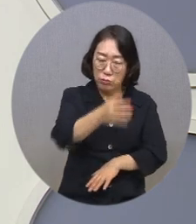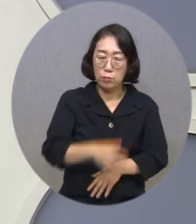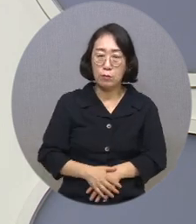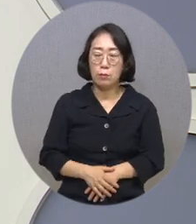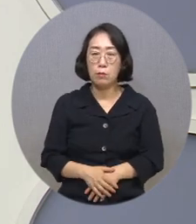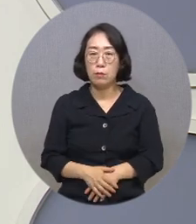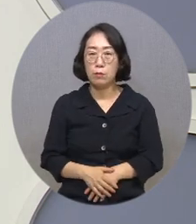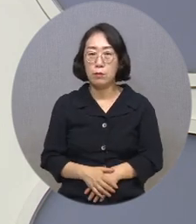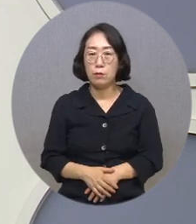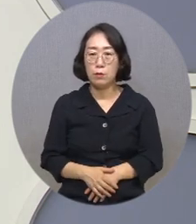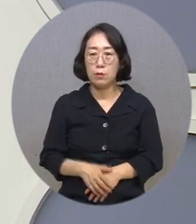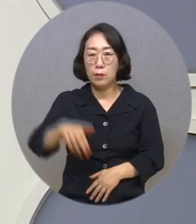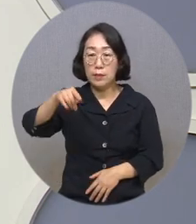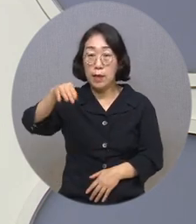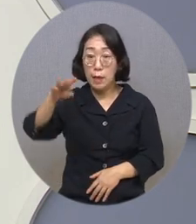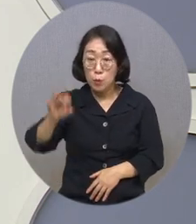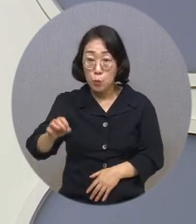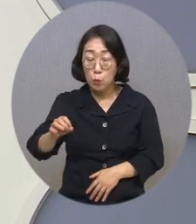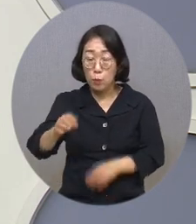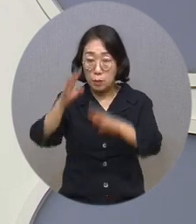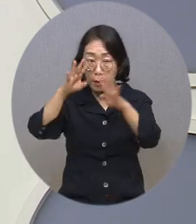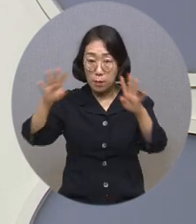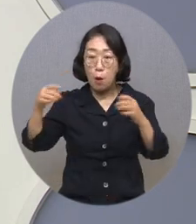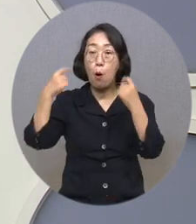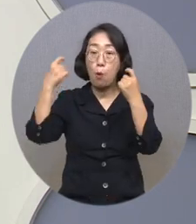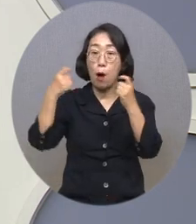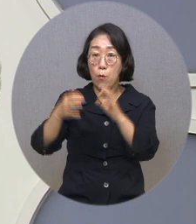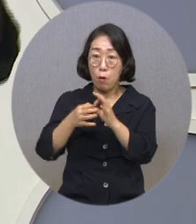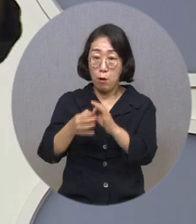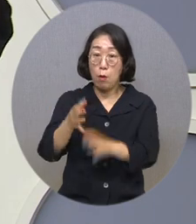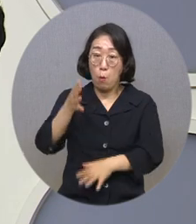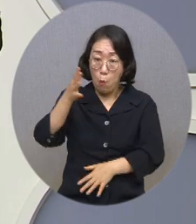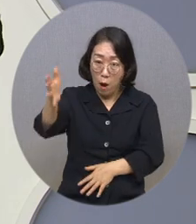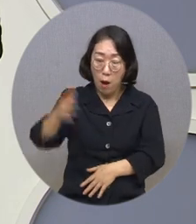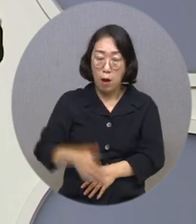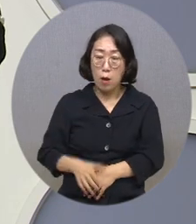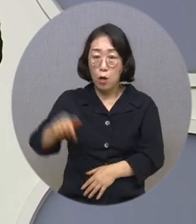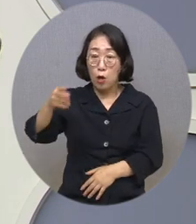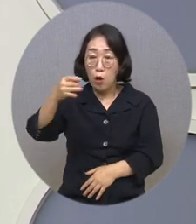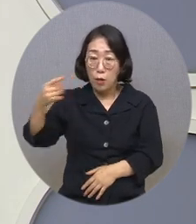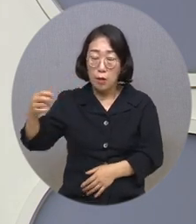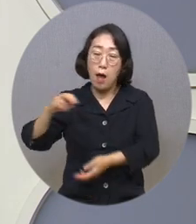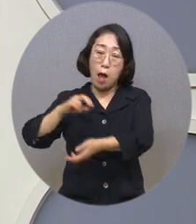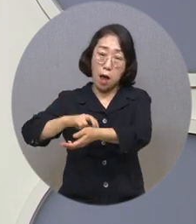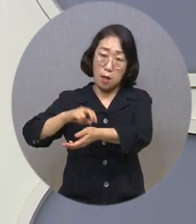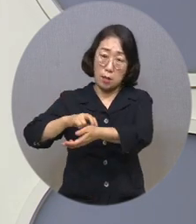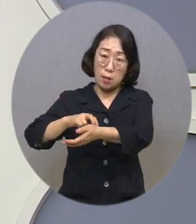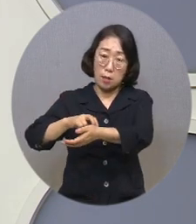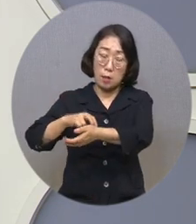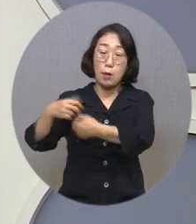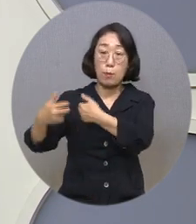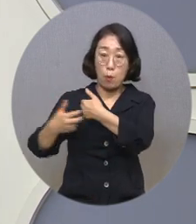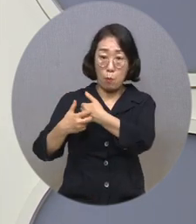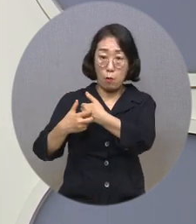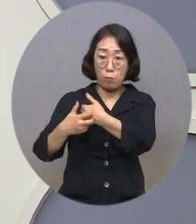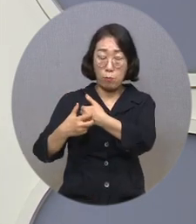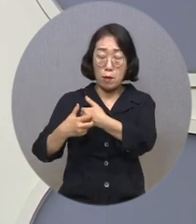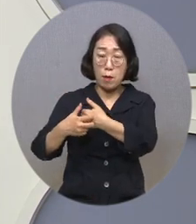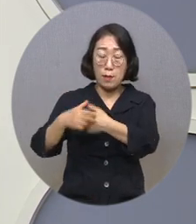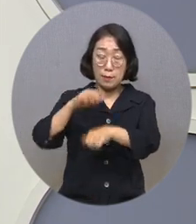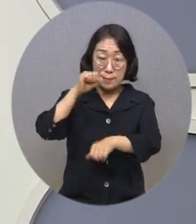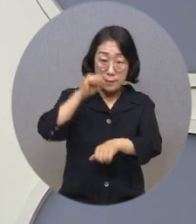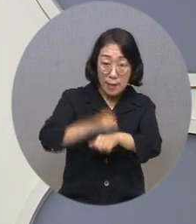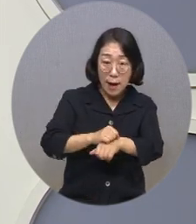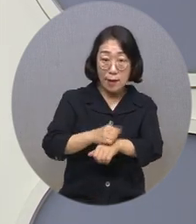또 뭐 세종대학교에서는 관광을 잘한다 그러면 관광 그 다음에 경희대는 한의과다 그러면 한의과 제일 잘하는 특색